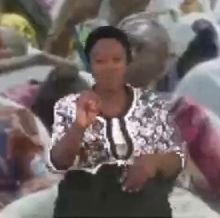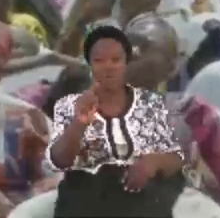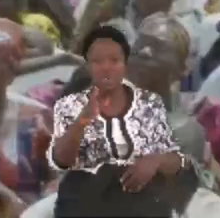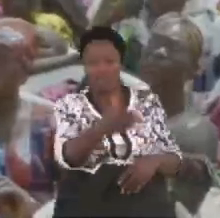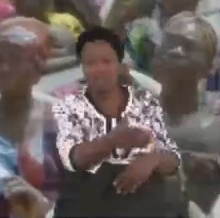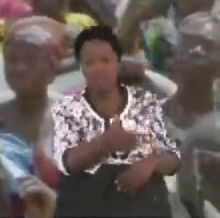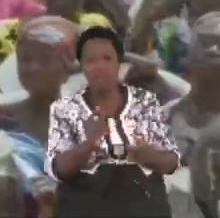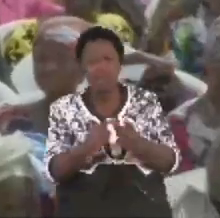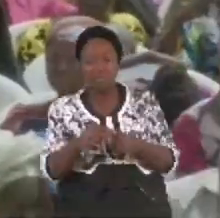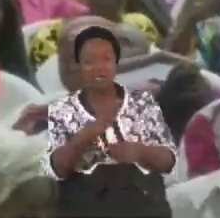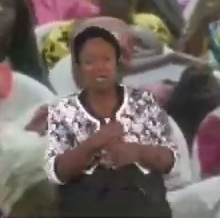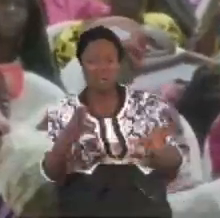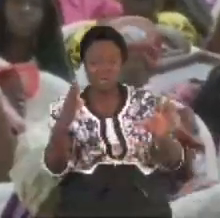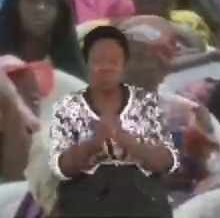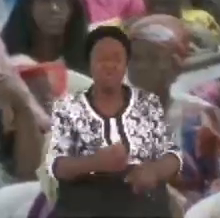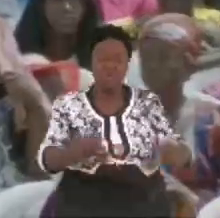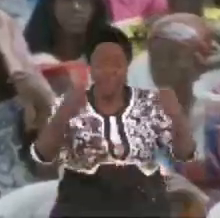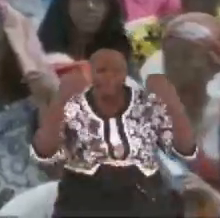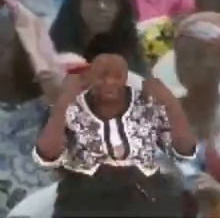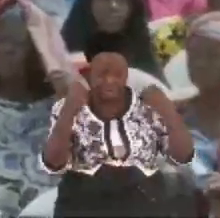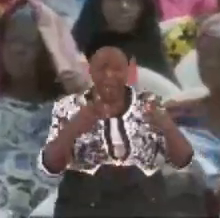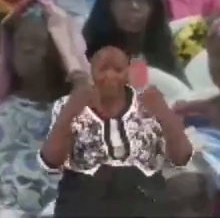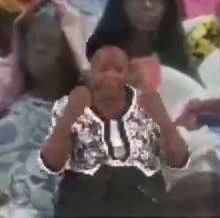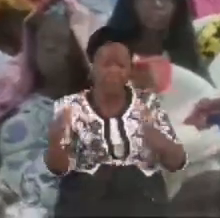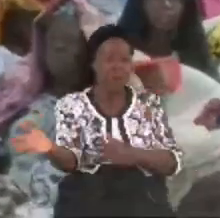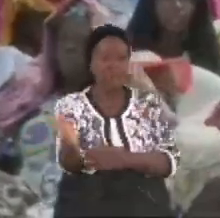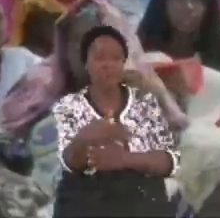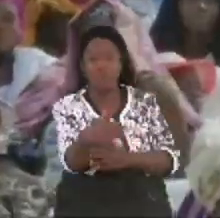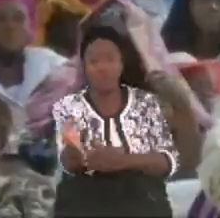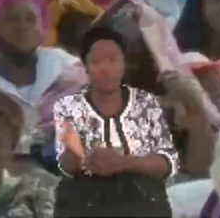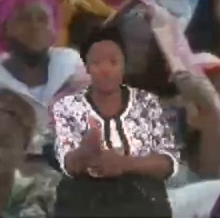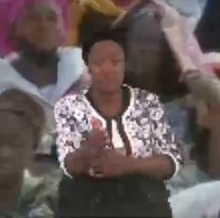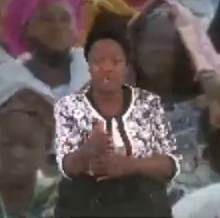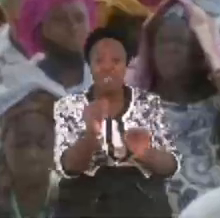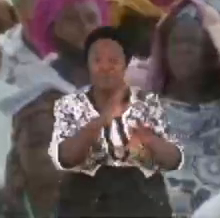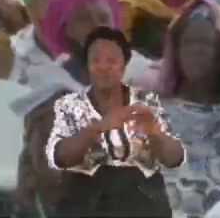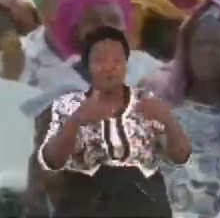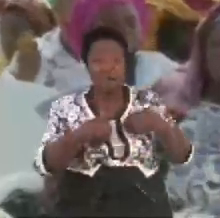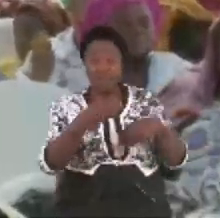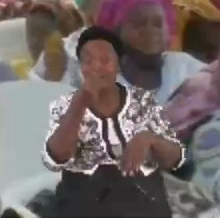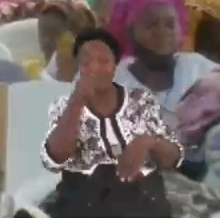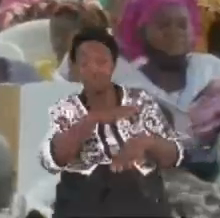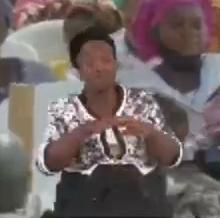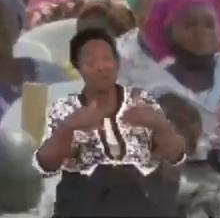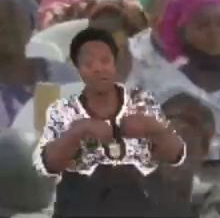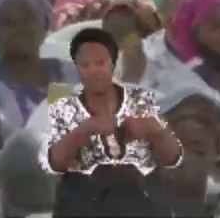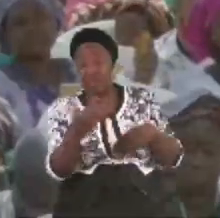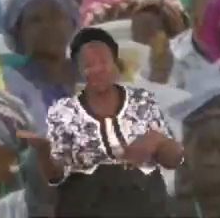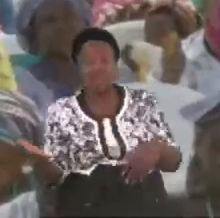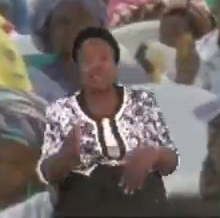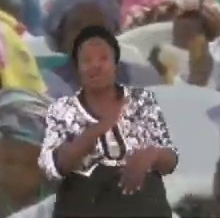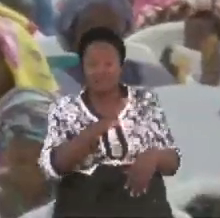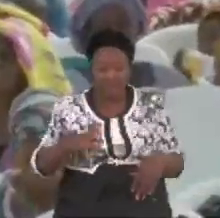barque et vous trouverez. Si tu n'as pas encore de nourriture, tu n'as pas encore de